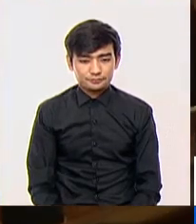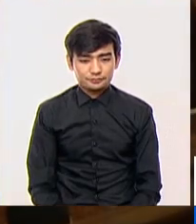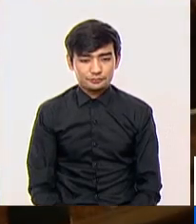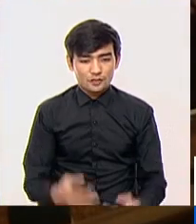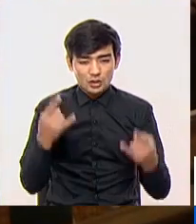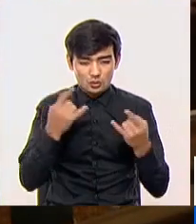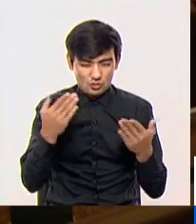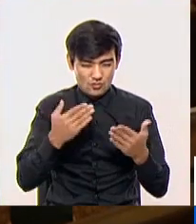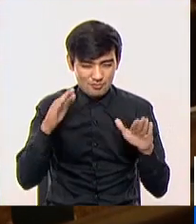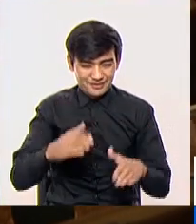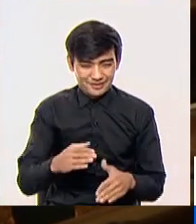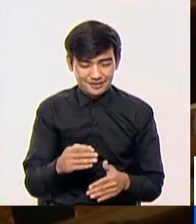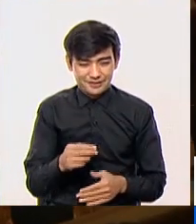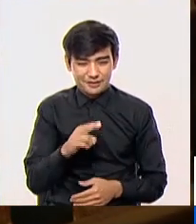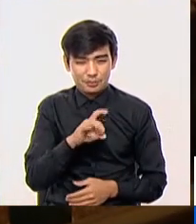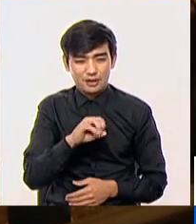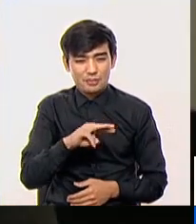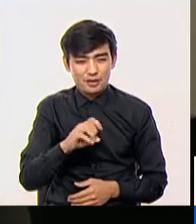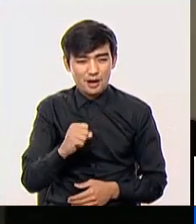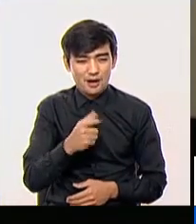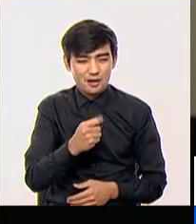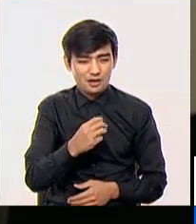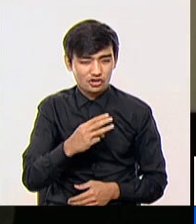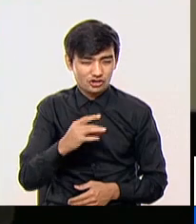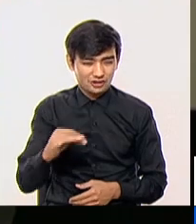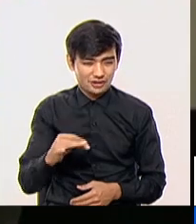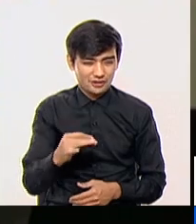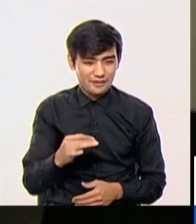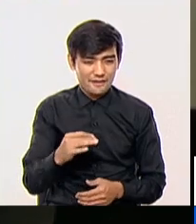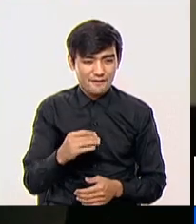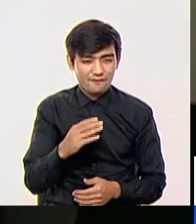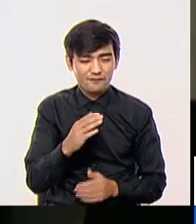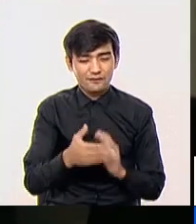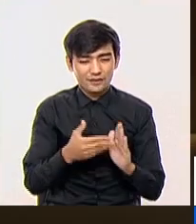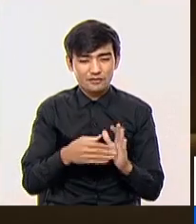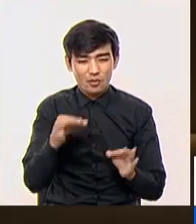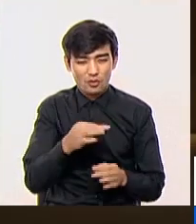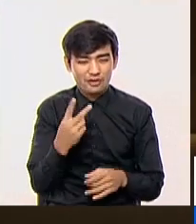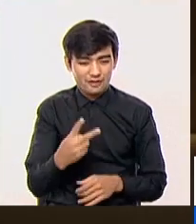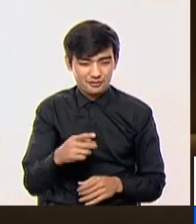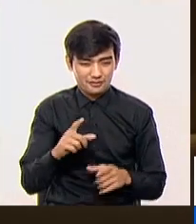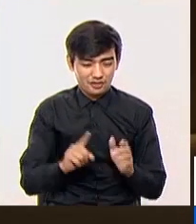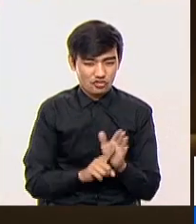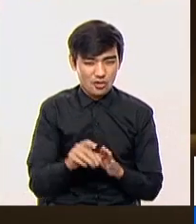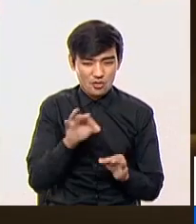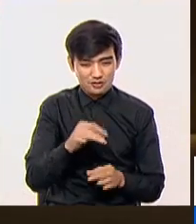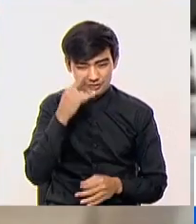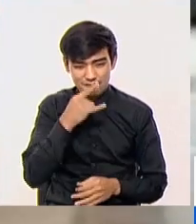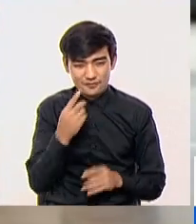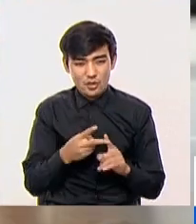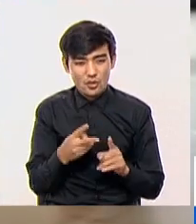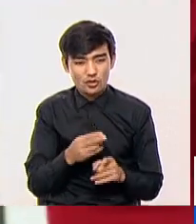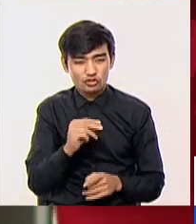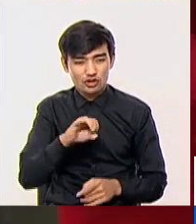В кинотеатрах состоялась премьера «Агашки по вызову 2. Начало». Это вторая часть полюбившейся казахстанцам